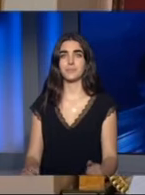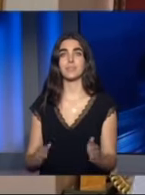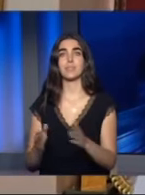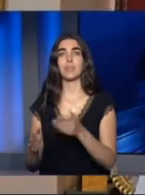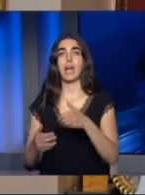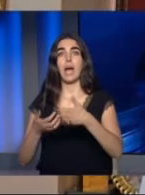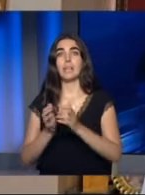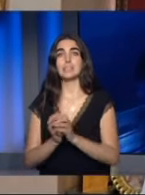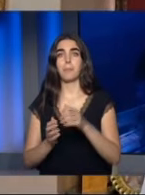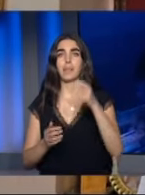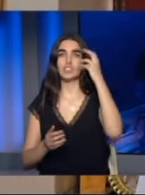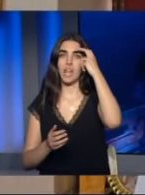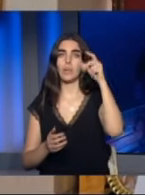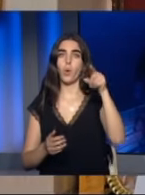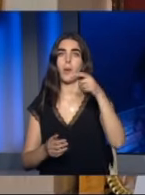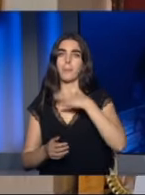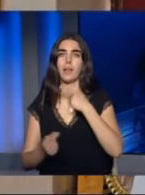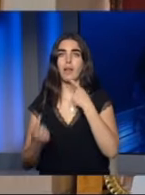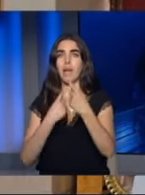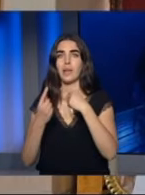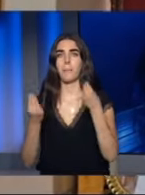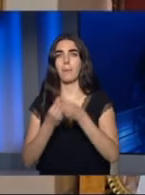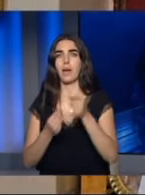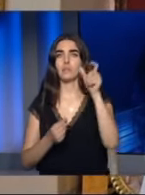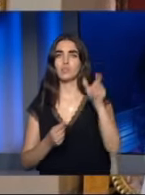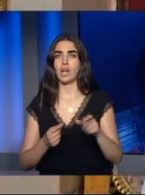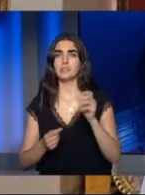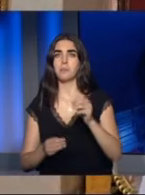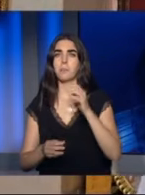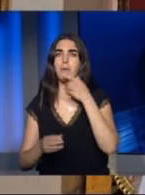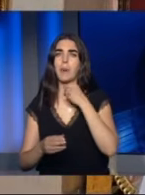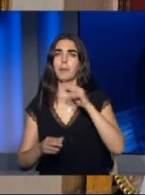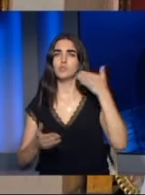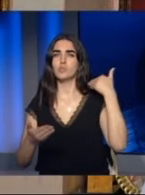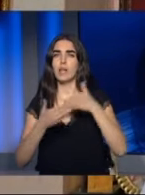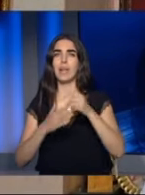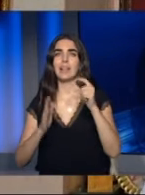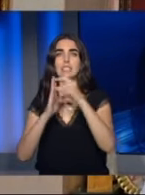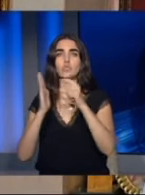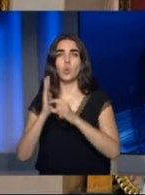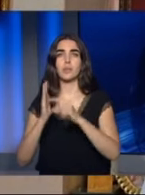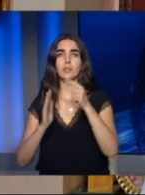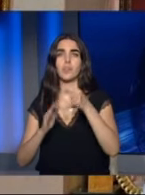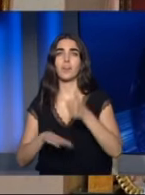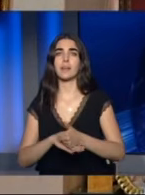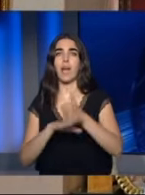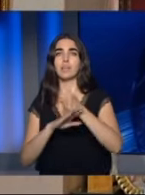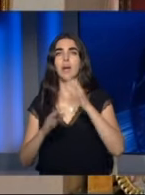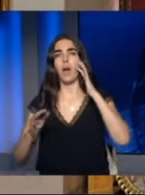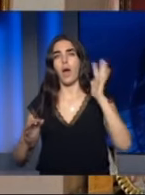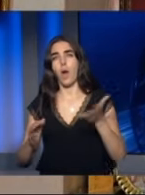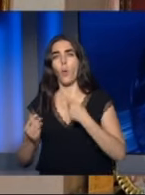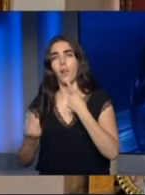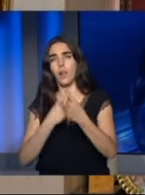الخانقه الحزب التقدم الاشتراكي واللقاء الديمقراطي يستكمل مساعيه التي بداها منذ بدايه